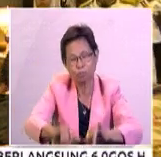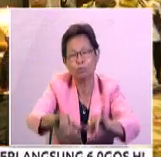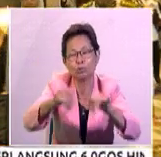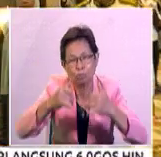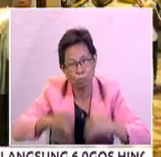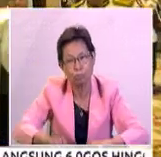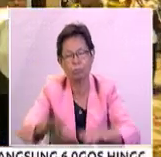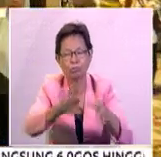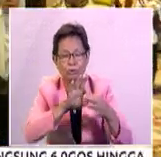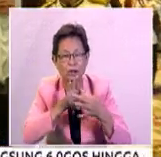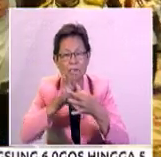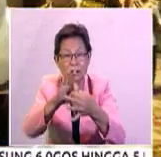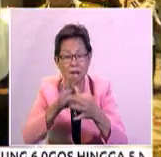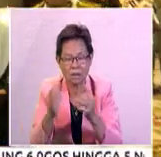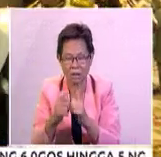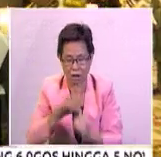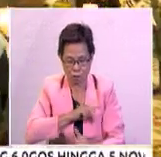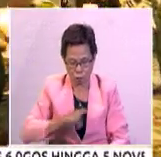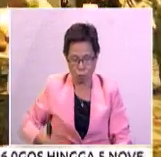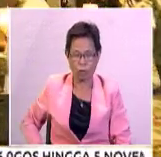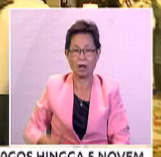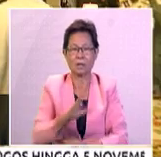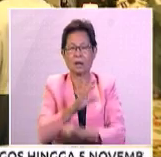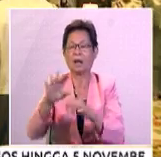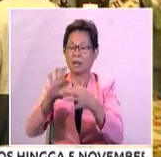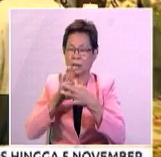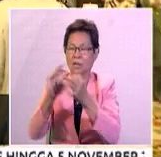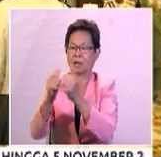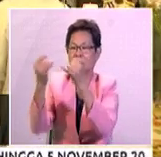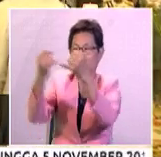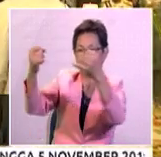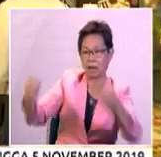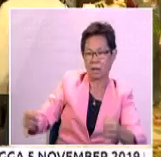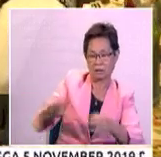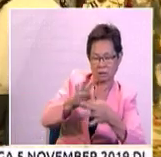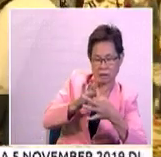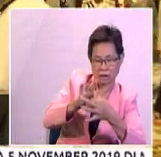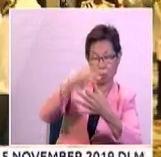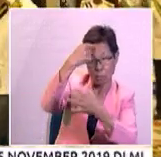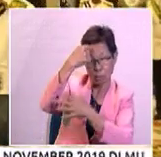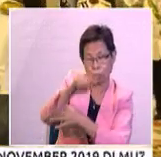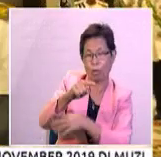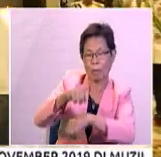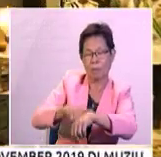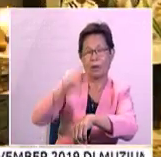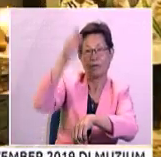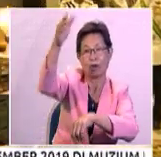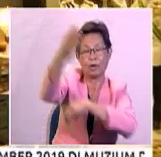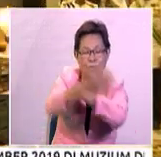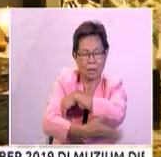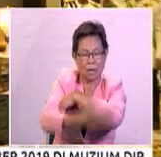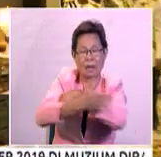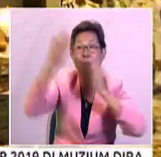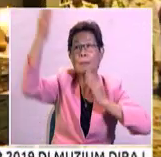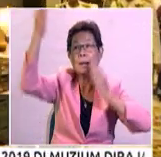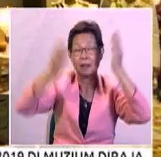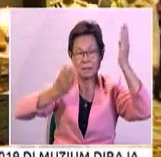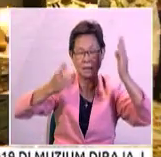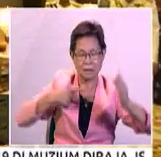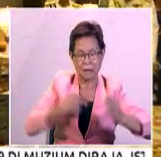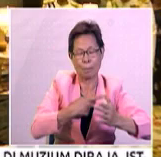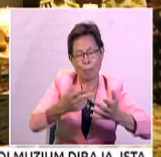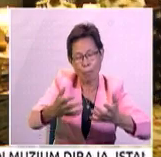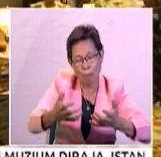kerjasama dengan Tuanku, dengan Istana untuk masa depan negara kita, di mana kita